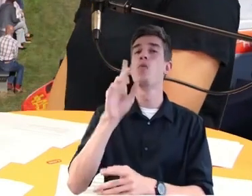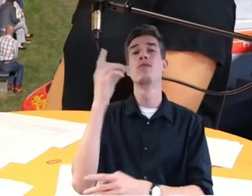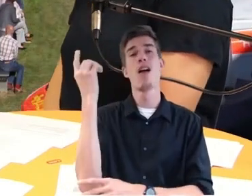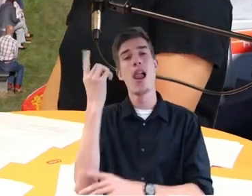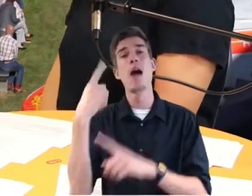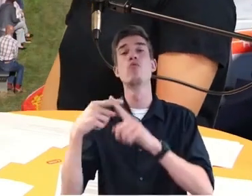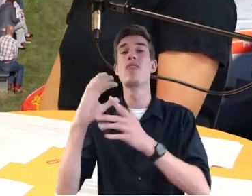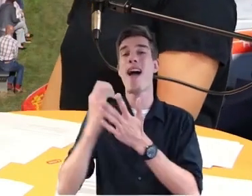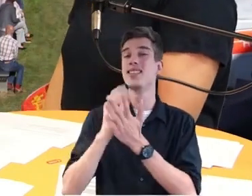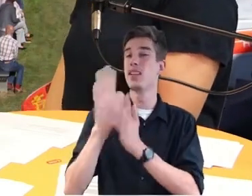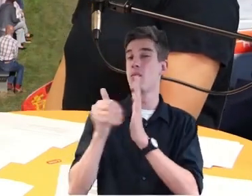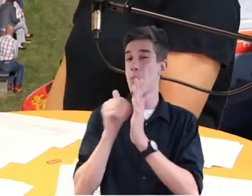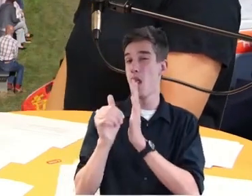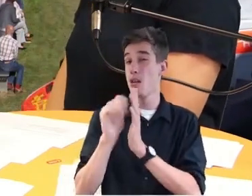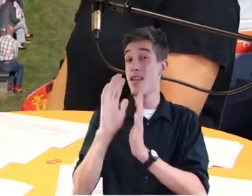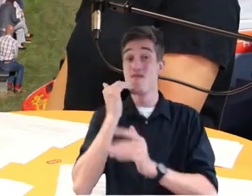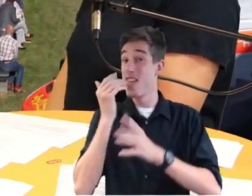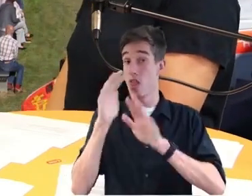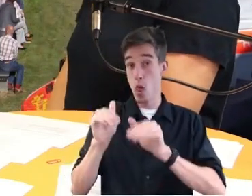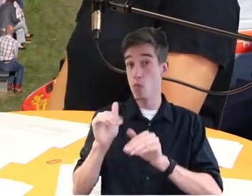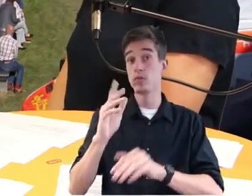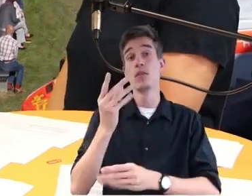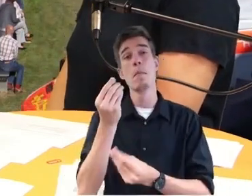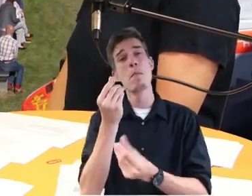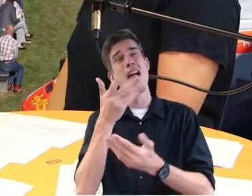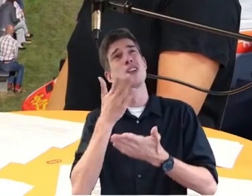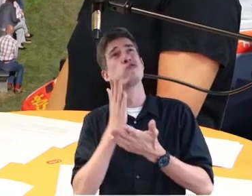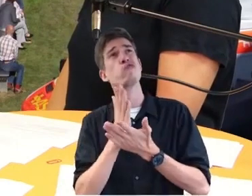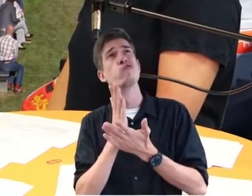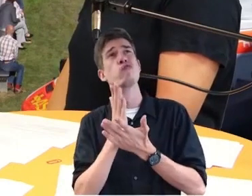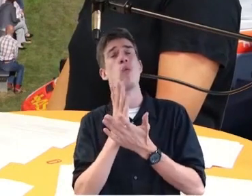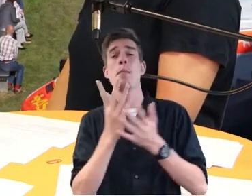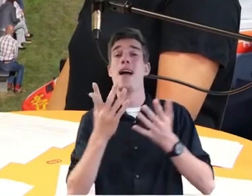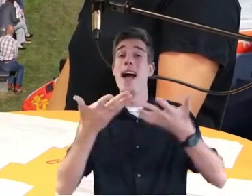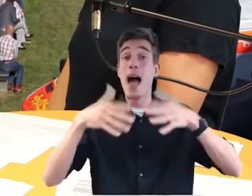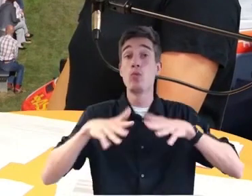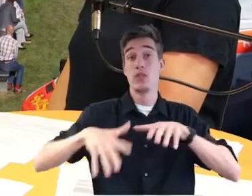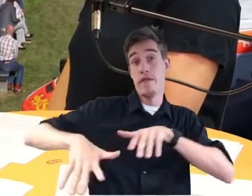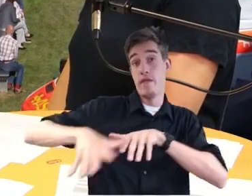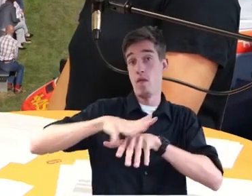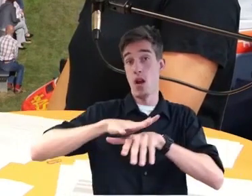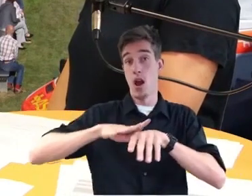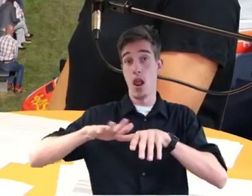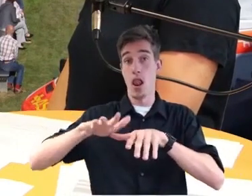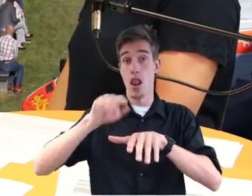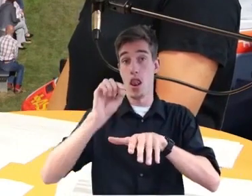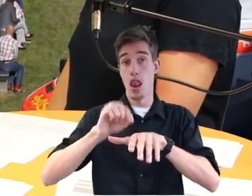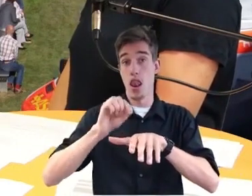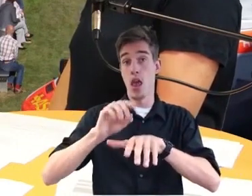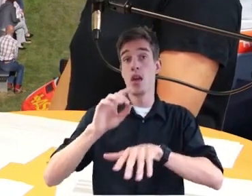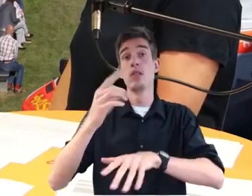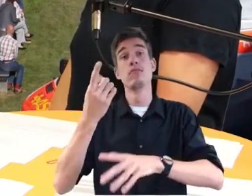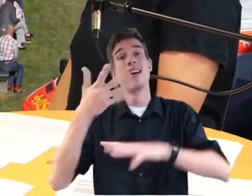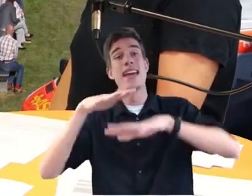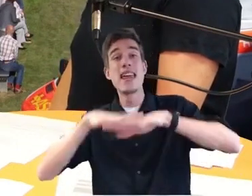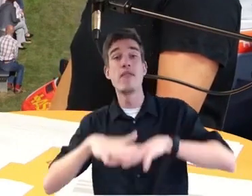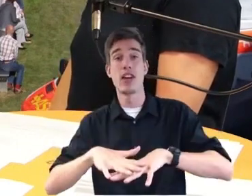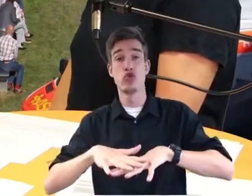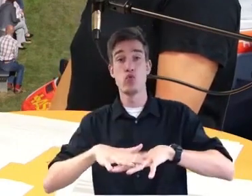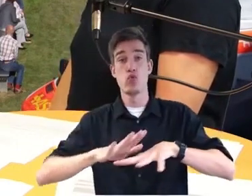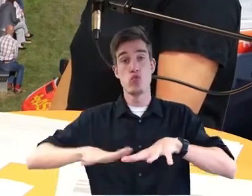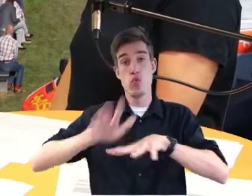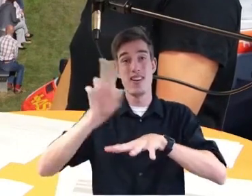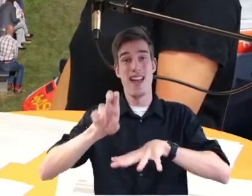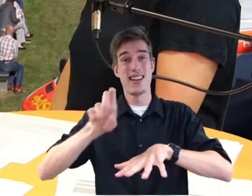dann aktiviert, wenn es zu einer Beeinträchtigung oder auch zu einem kompletten Ausfall einer oder mehrerer Infrastrukturen in der